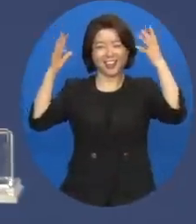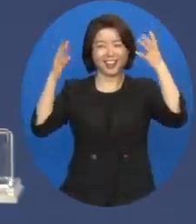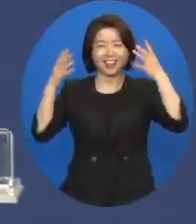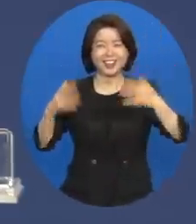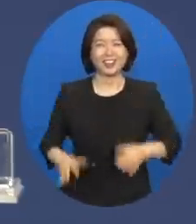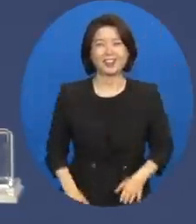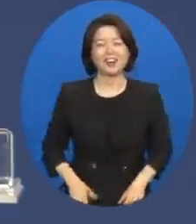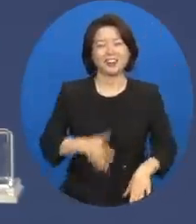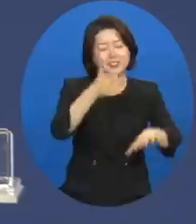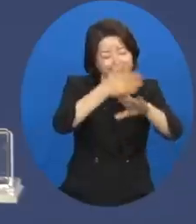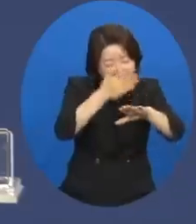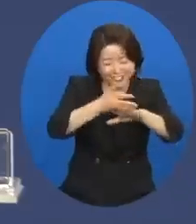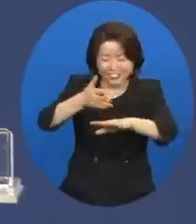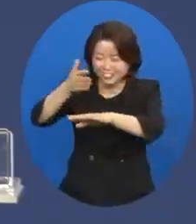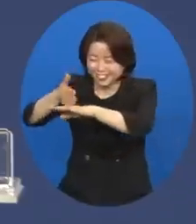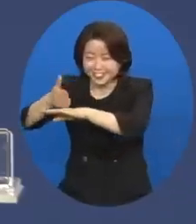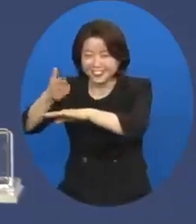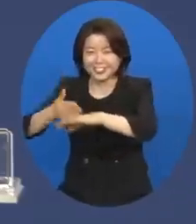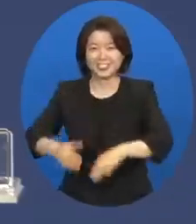너무